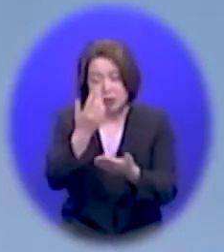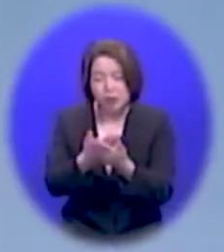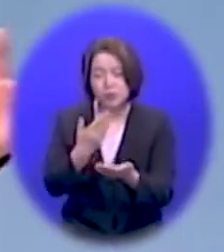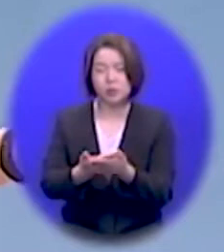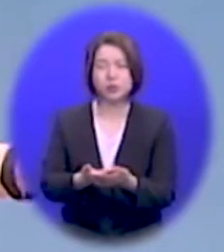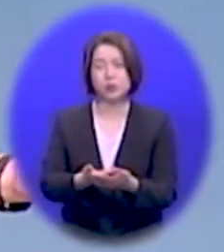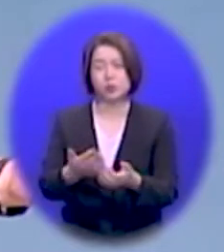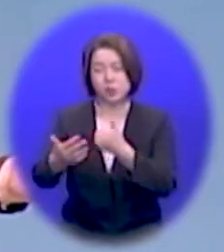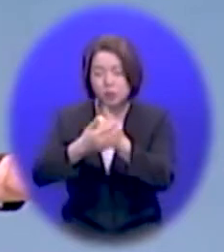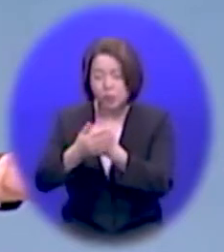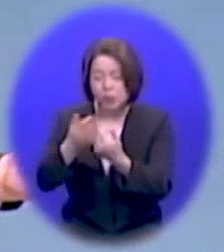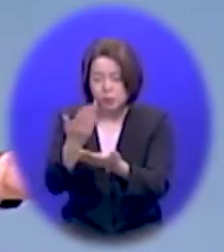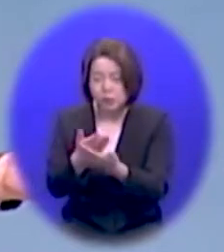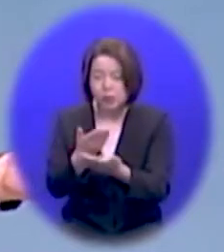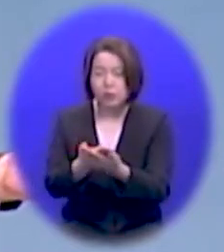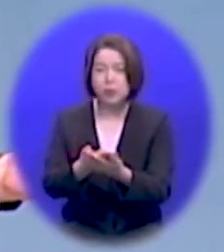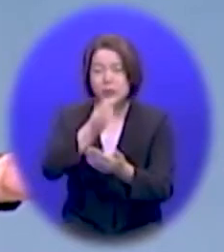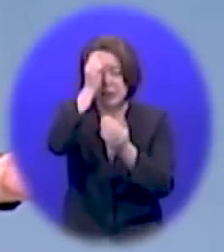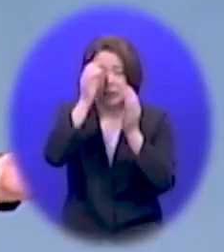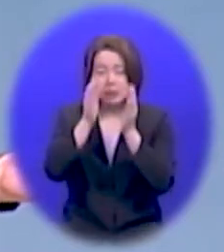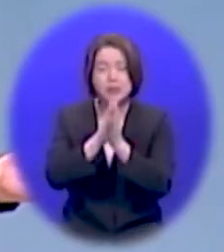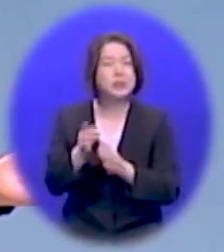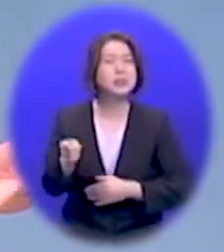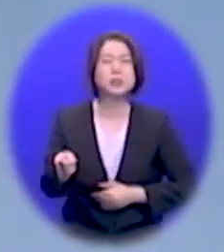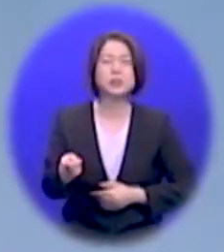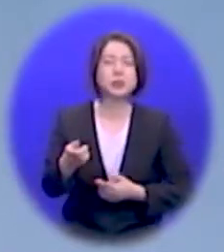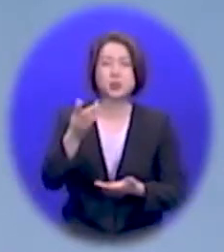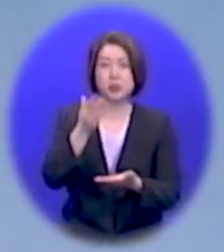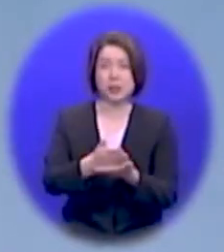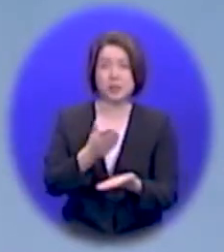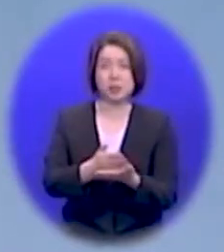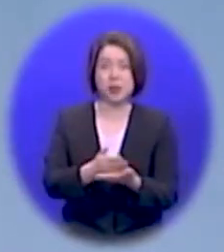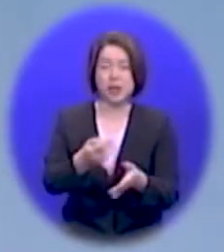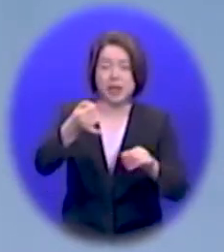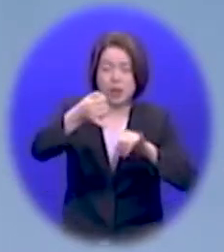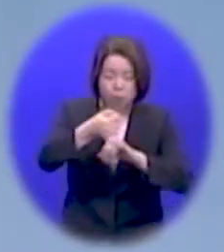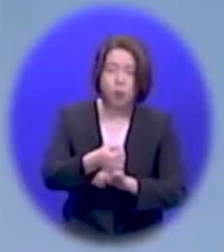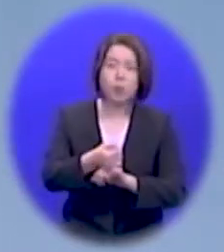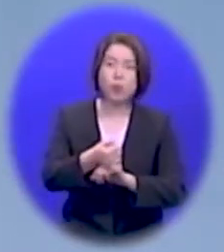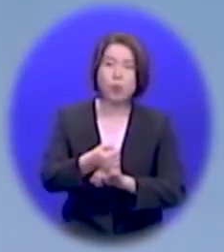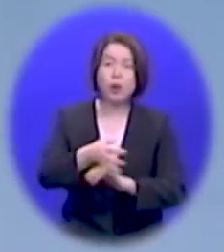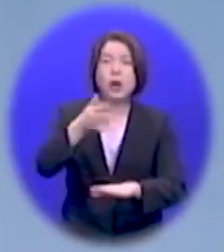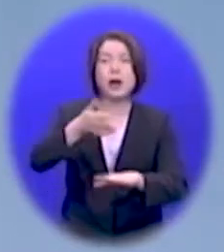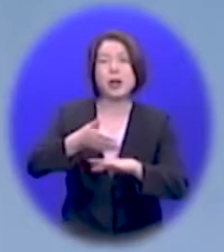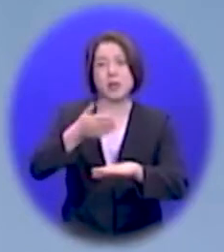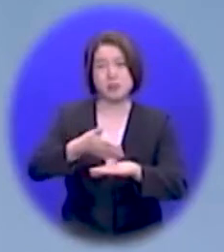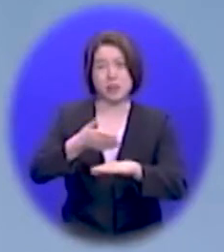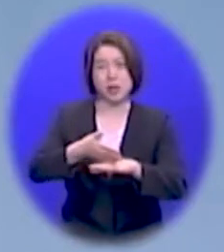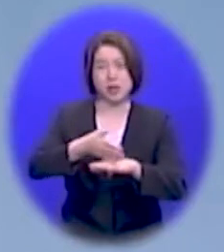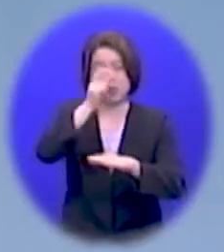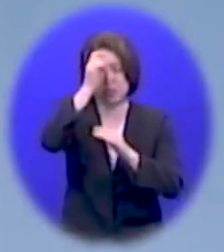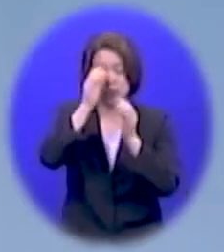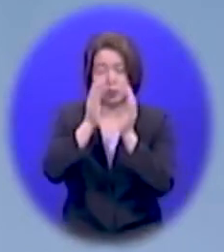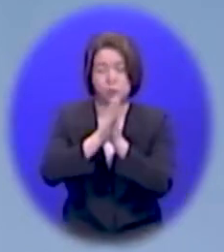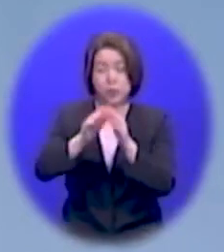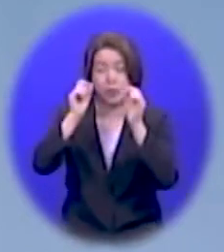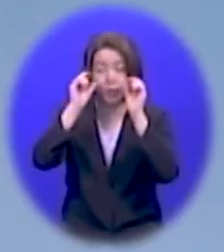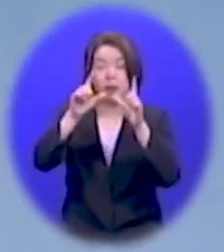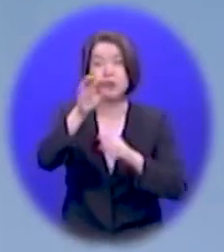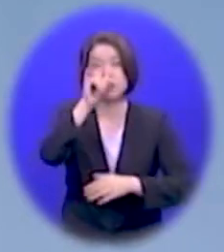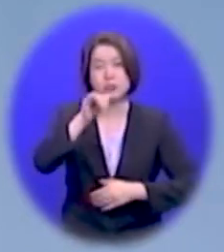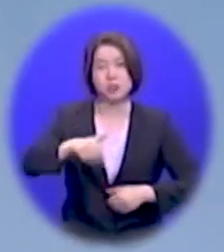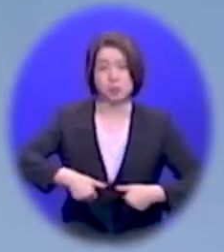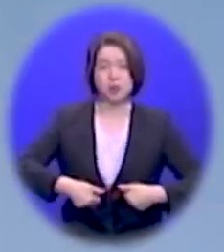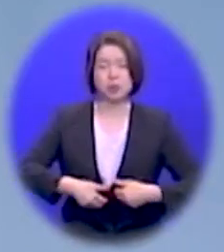이렇게만 끝내지 말라 는 거의 기도를 해도 반드시 감사로 기도가 깨어있어야 듯